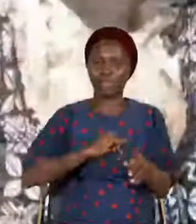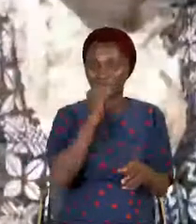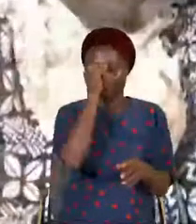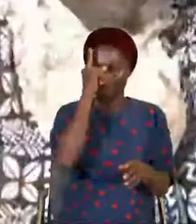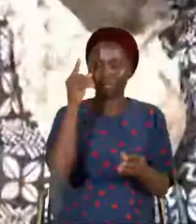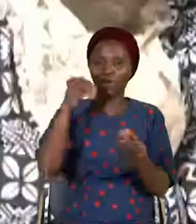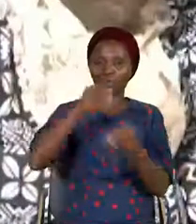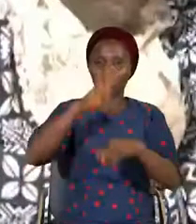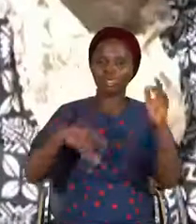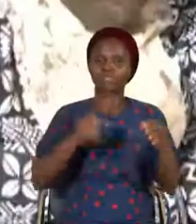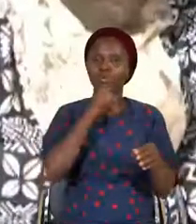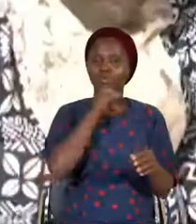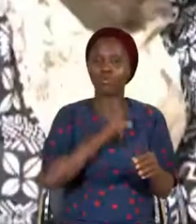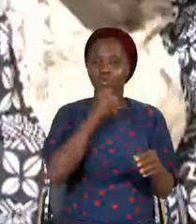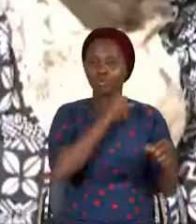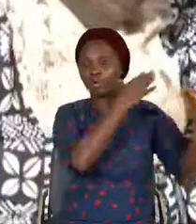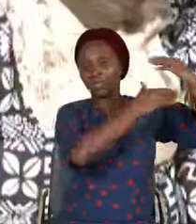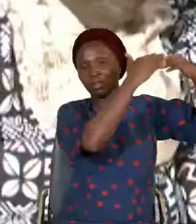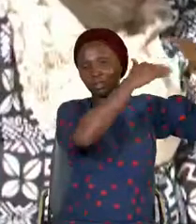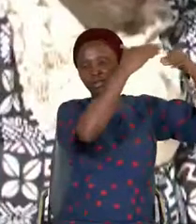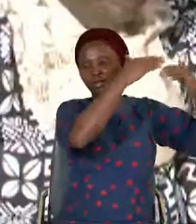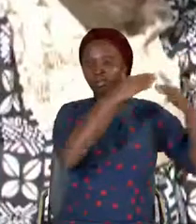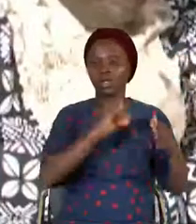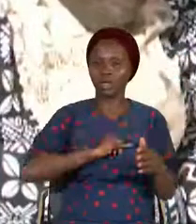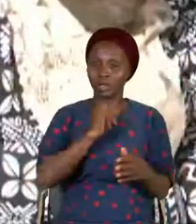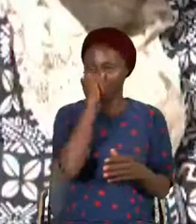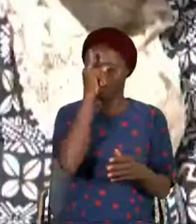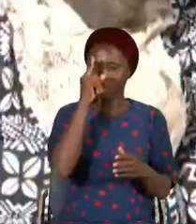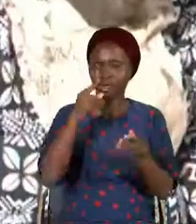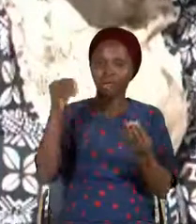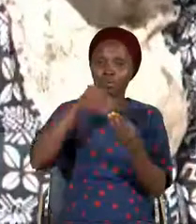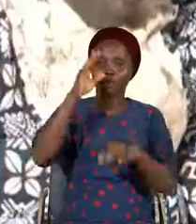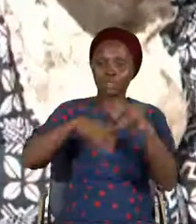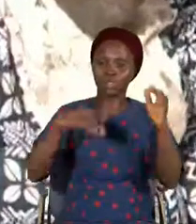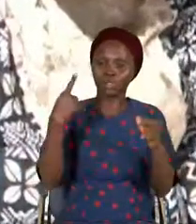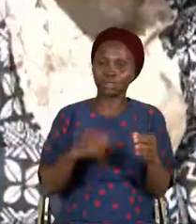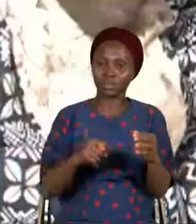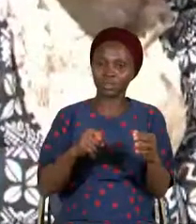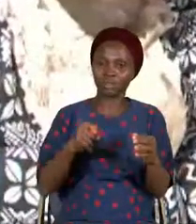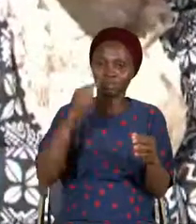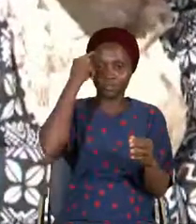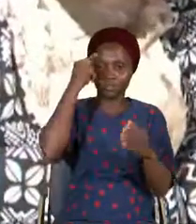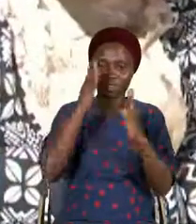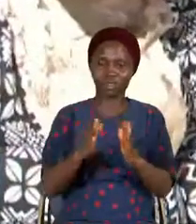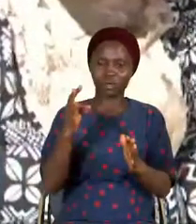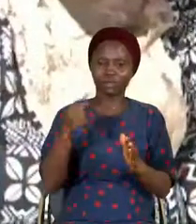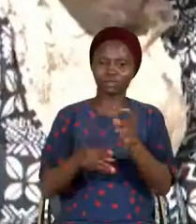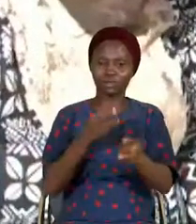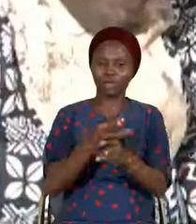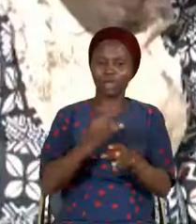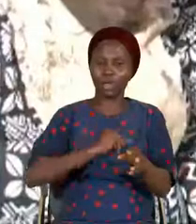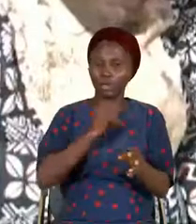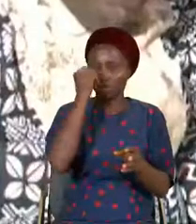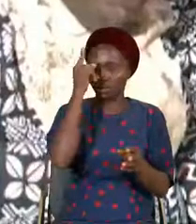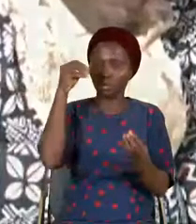plus d'intelligence que les vieilles générations. J'ai plus d'intelligence que les philosophes du monde. J'ai plus